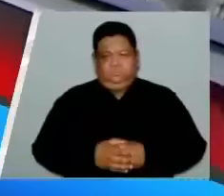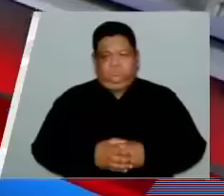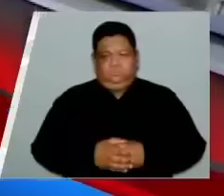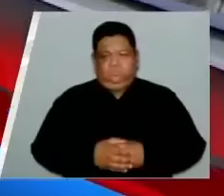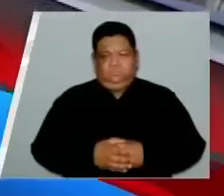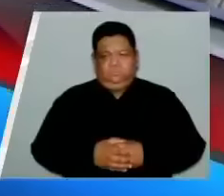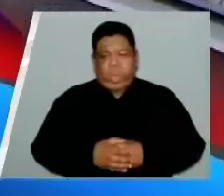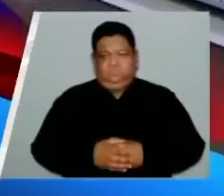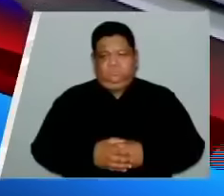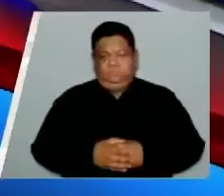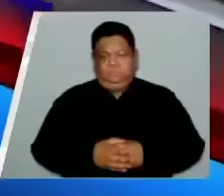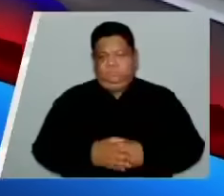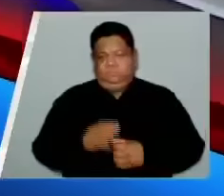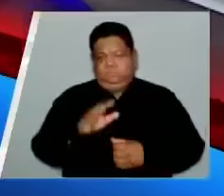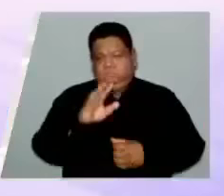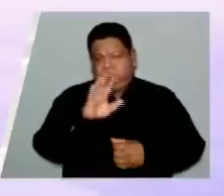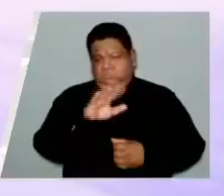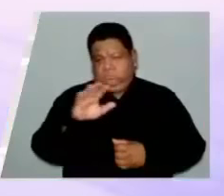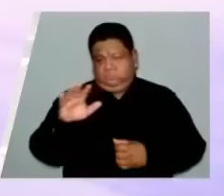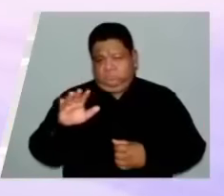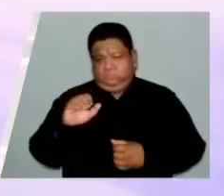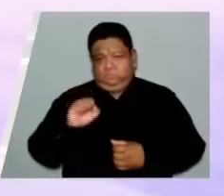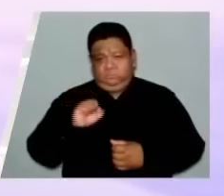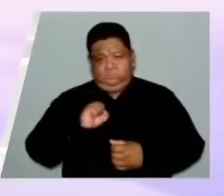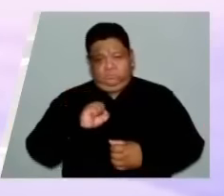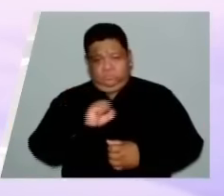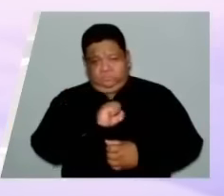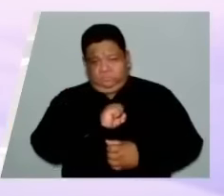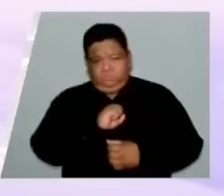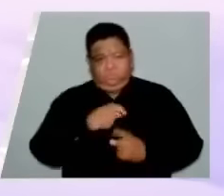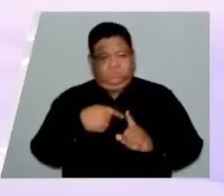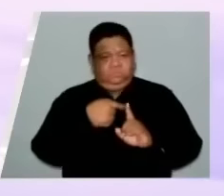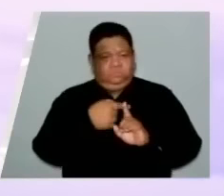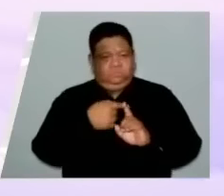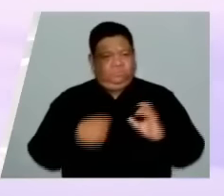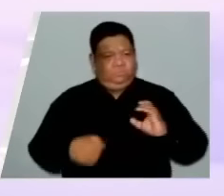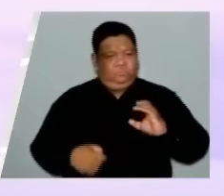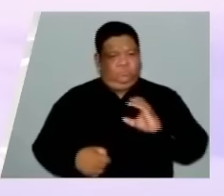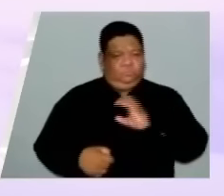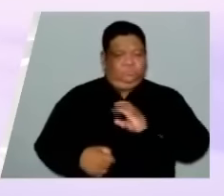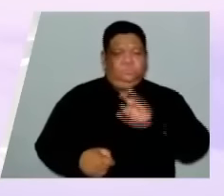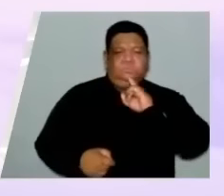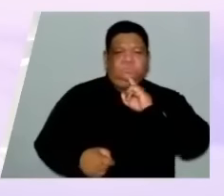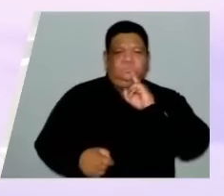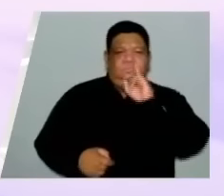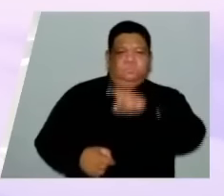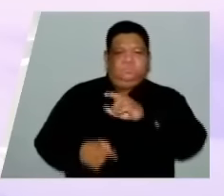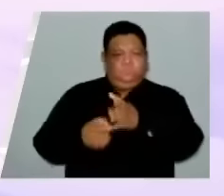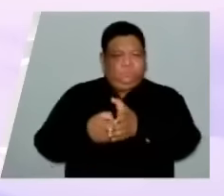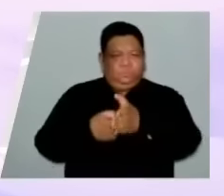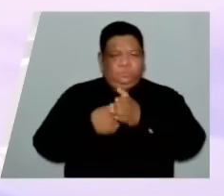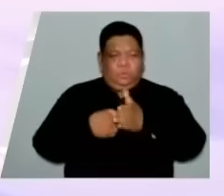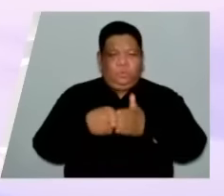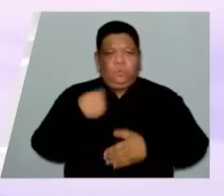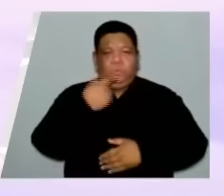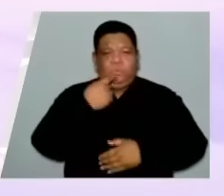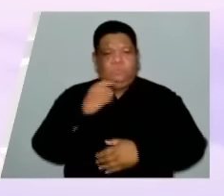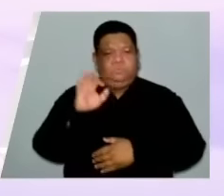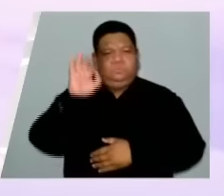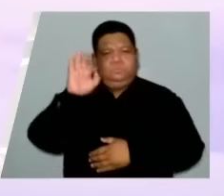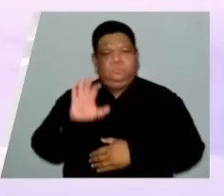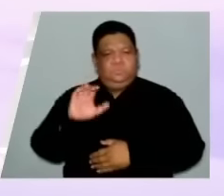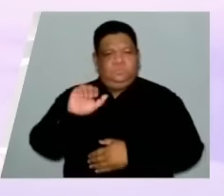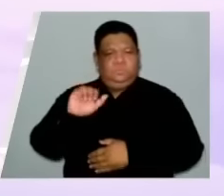Higaan di lang Senado, kundi pati Kamara ang nag-issue ng sampina laban kay Pastor Apollo Quibuloy. Kaugnay sa umano yung mga